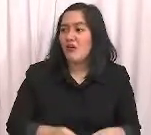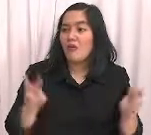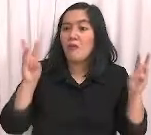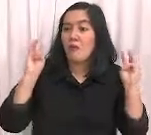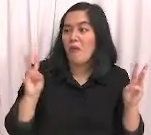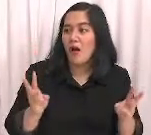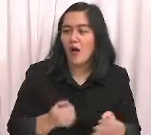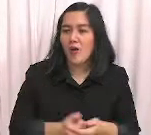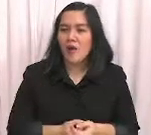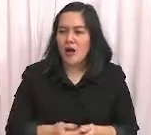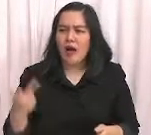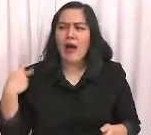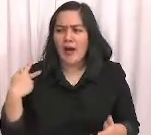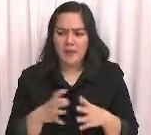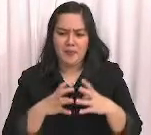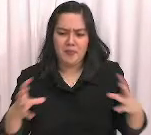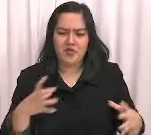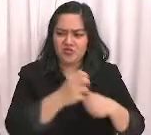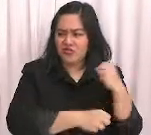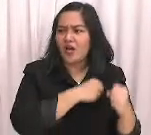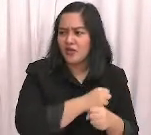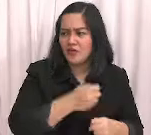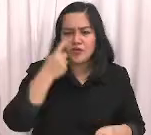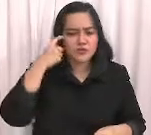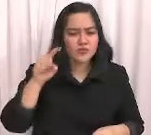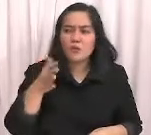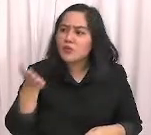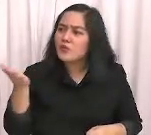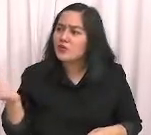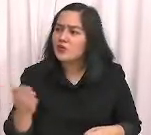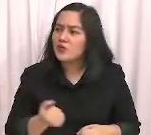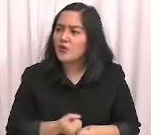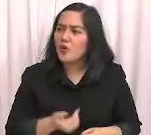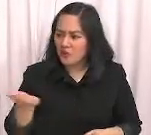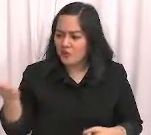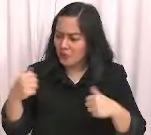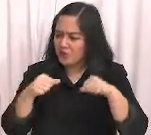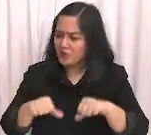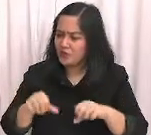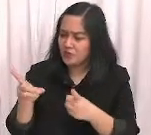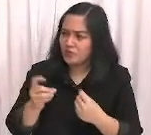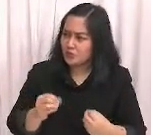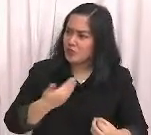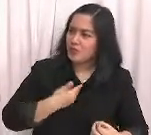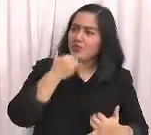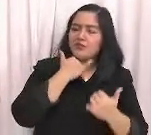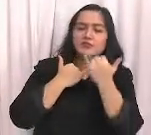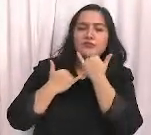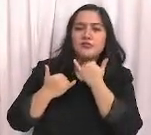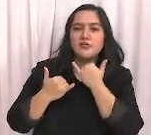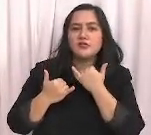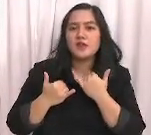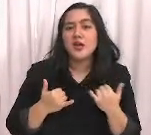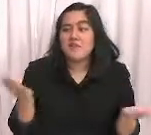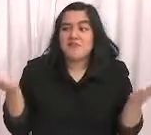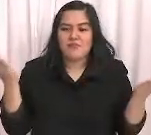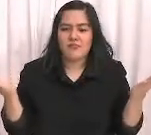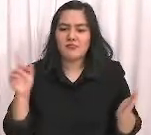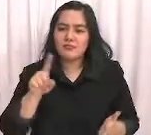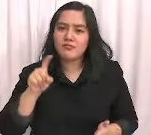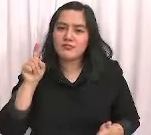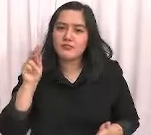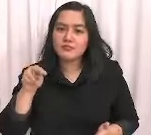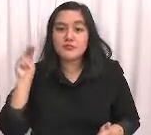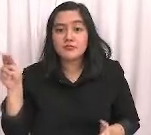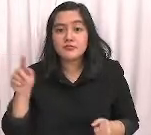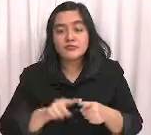mo sa akin. Kinakailangan na tayo maghiwalay. Boy, set na buhay to. Yeah? So marami kayong marinig na ganon.